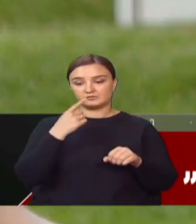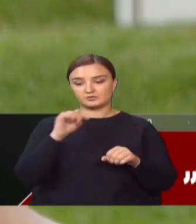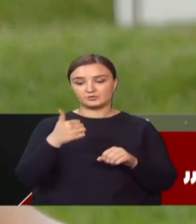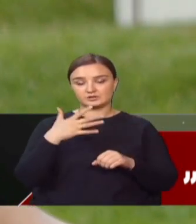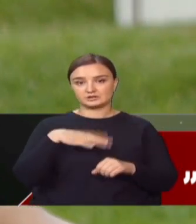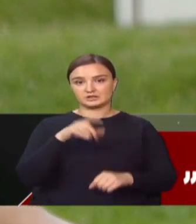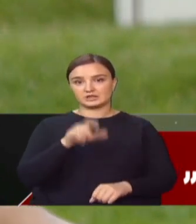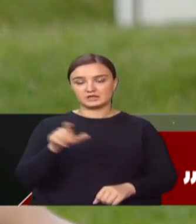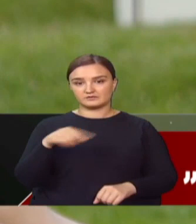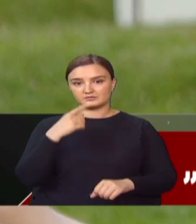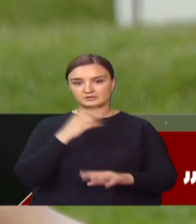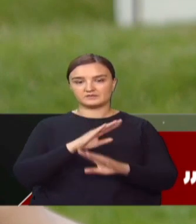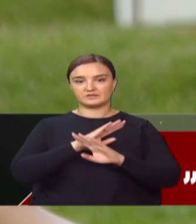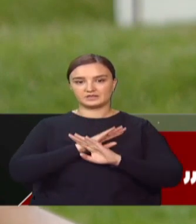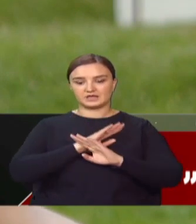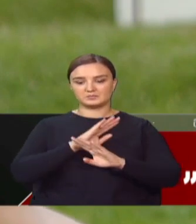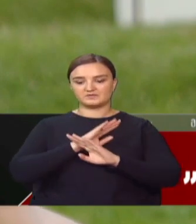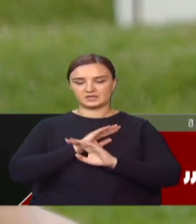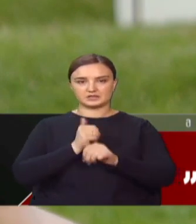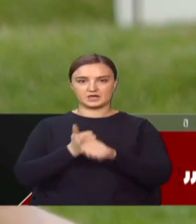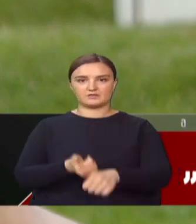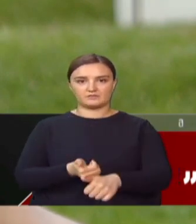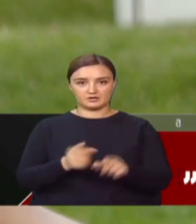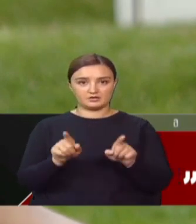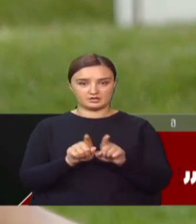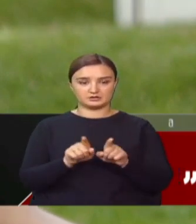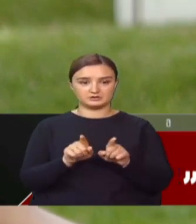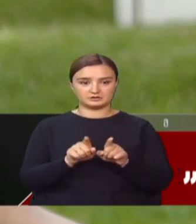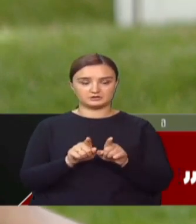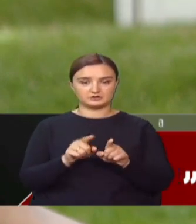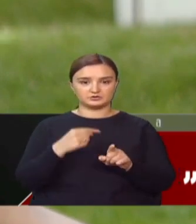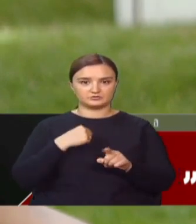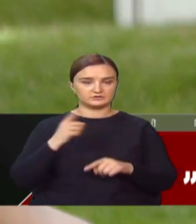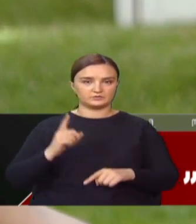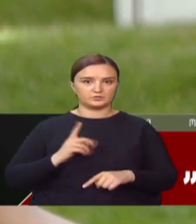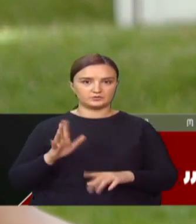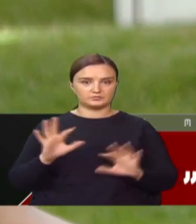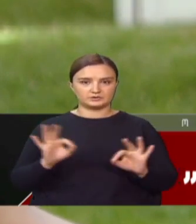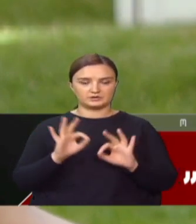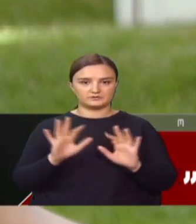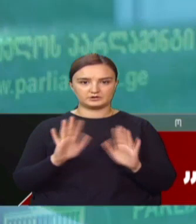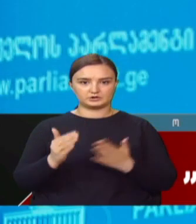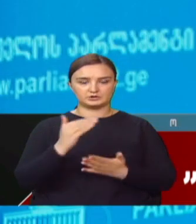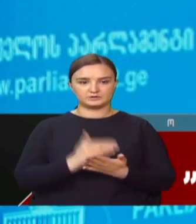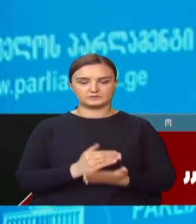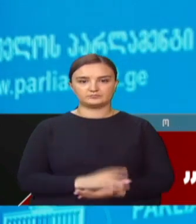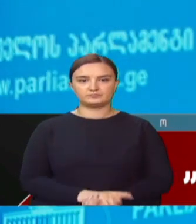ქართველები ვიტყვით ხოლმე მკვდარი მკვდარს აეკიდა და აქედან რა თქმა უნდა ჩვენ არ ველოდებით არავითარ შედეგს